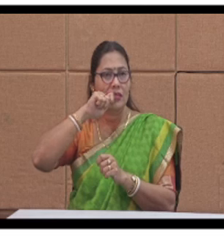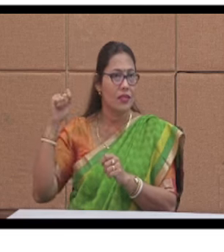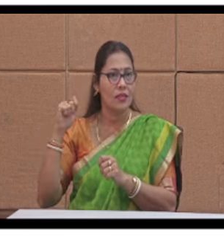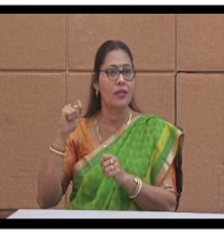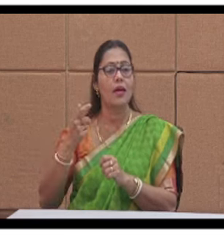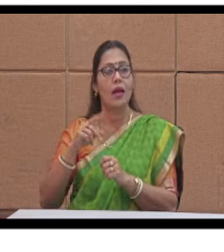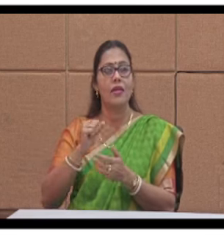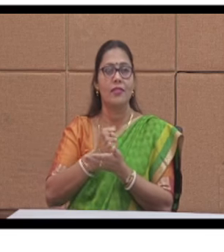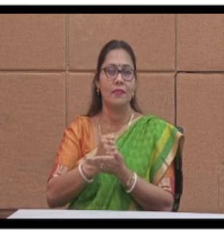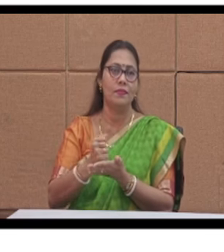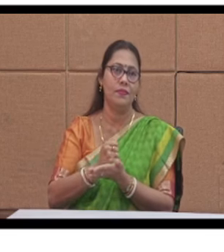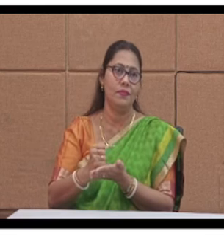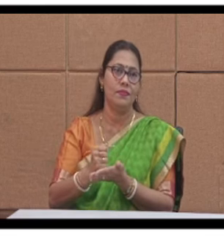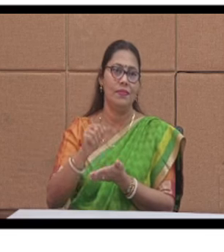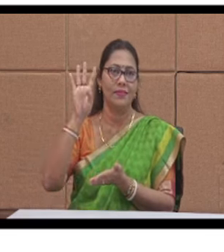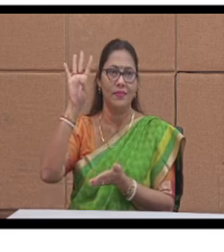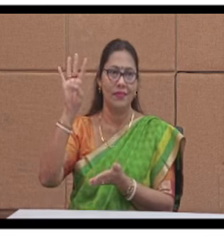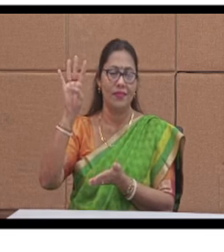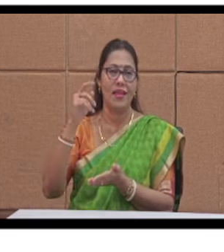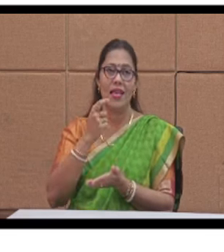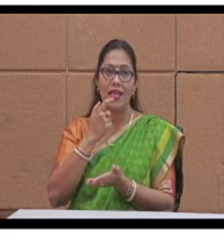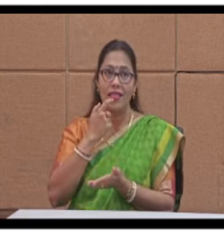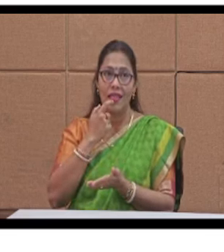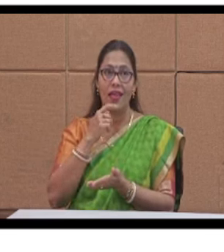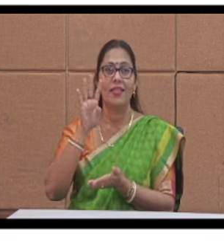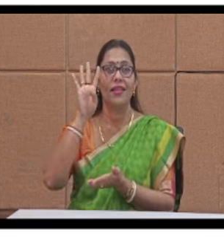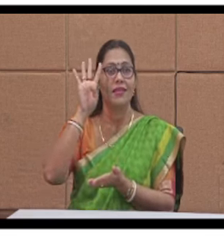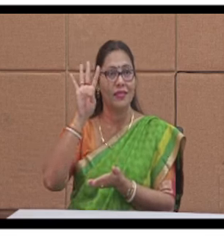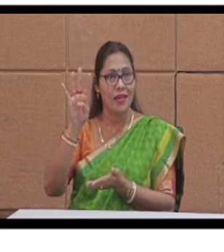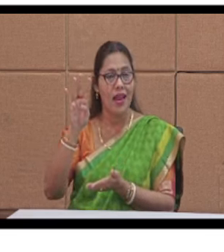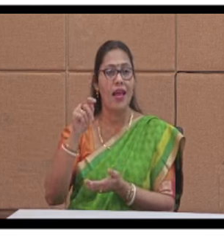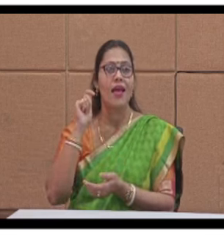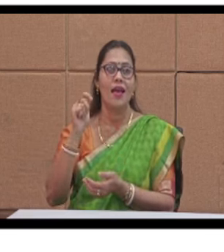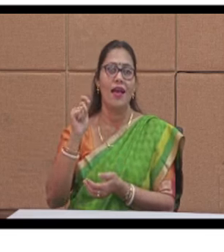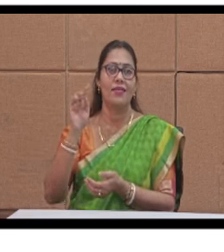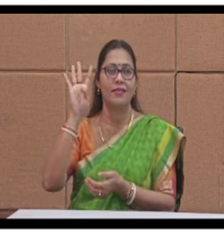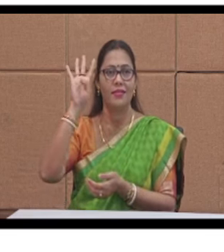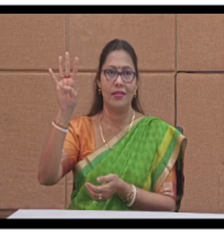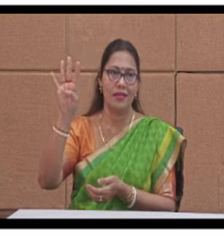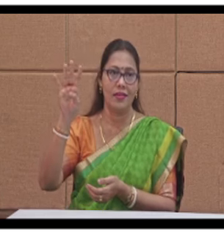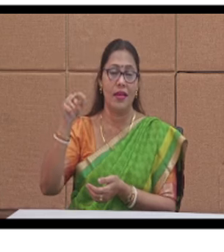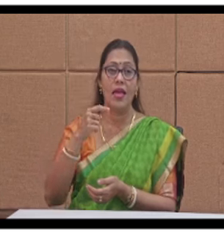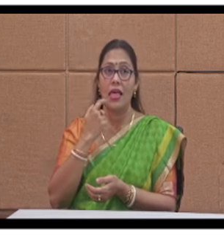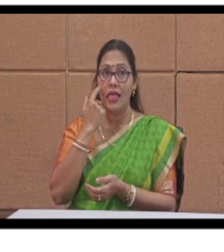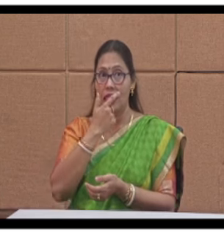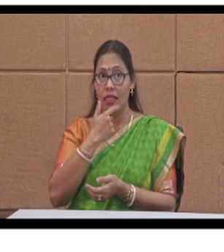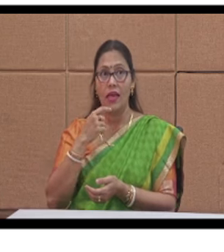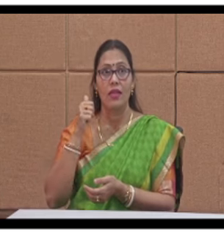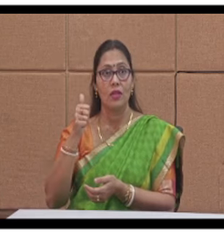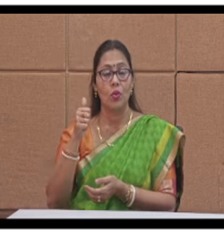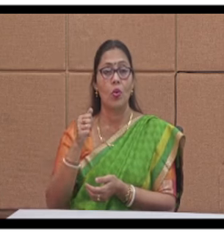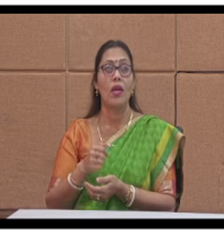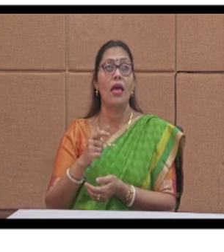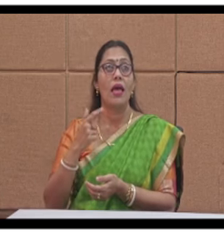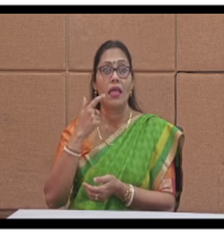ফেলবে গুড়িয়ে দেবে এই চার রকম কাজের জন্য তোমার দাঁতগুলোকে ভালো রাখা কিন্তু